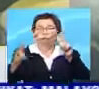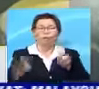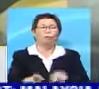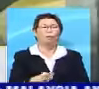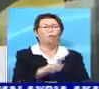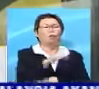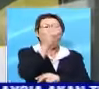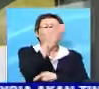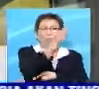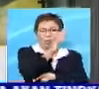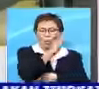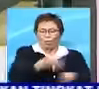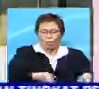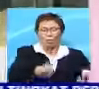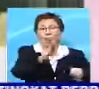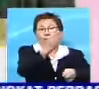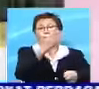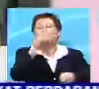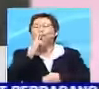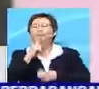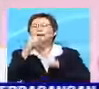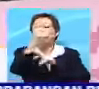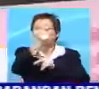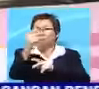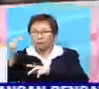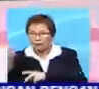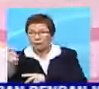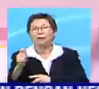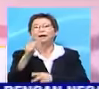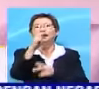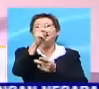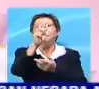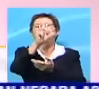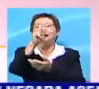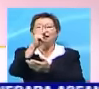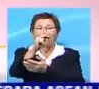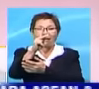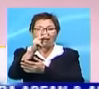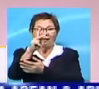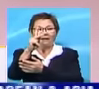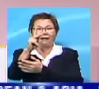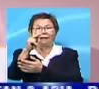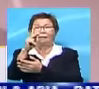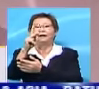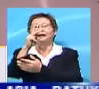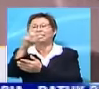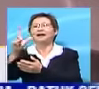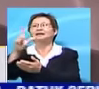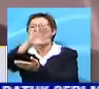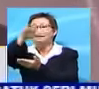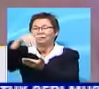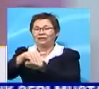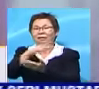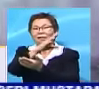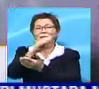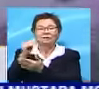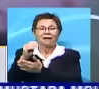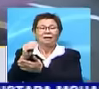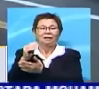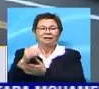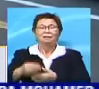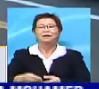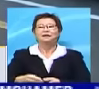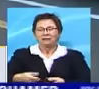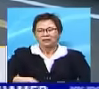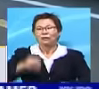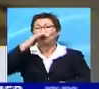Blue yang merangkumi laluan seperti Titiwangsa, KL Central, Bukit Bintang dan Jalan Tuanku Abdul Rahman. Tinjauan pada